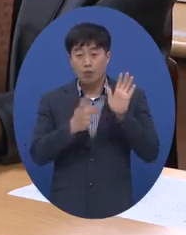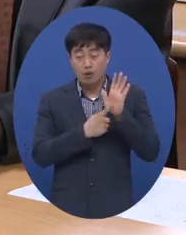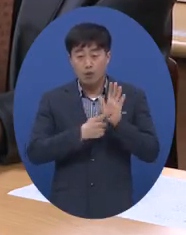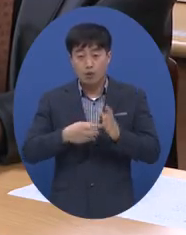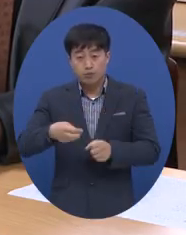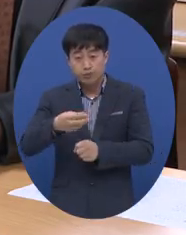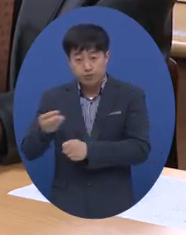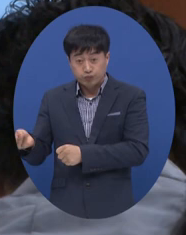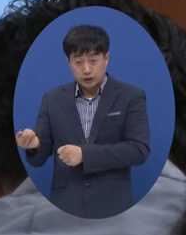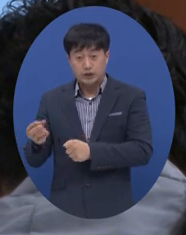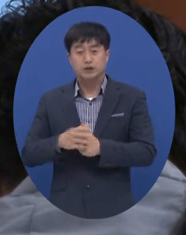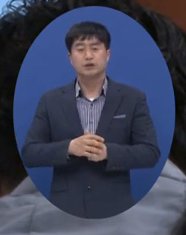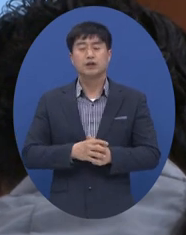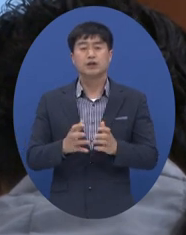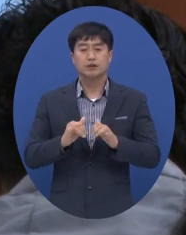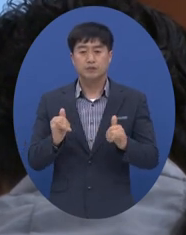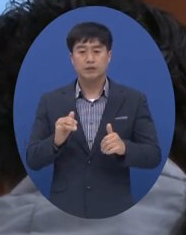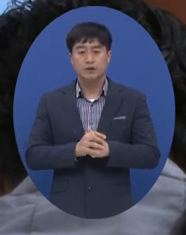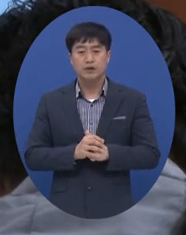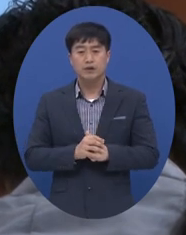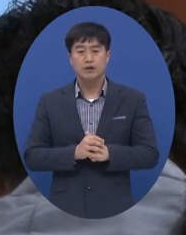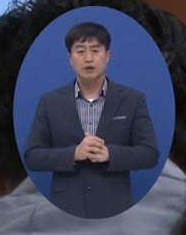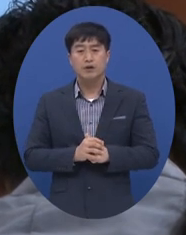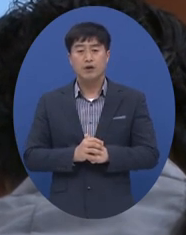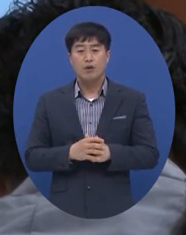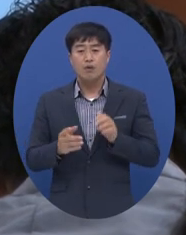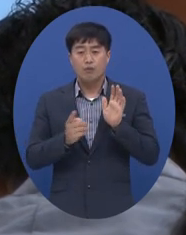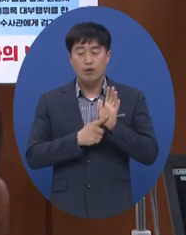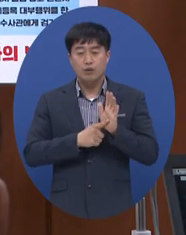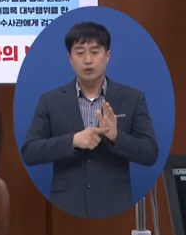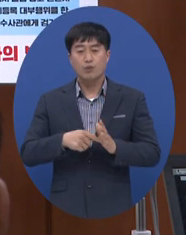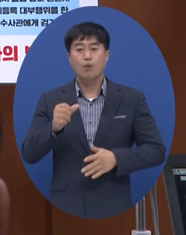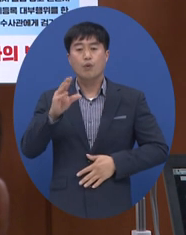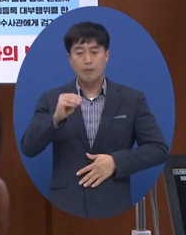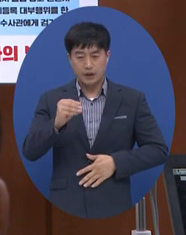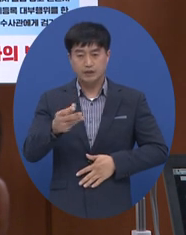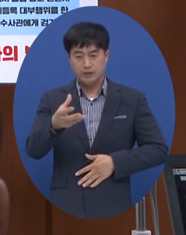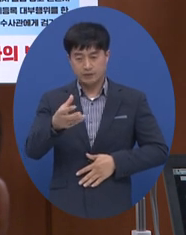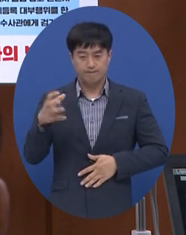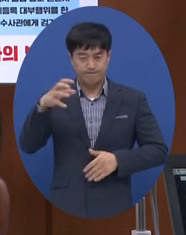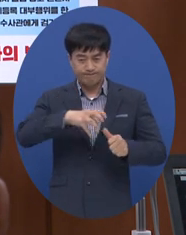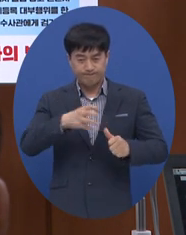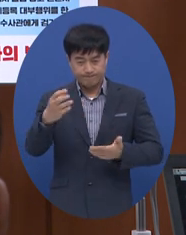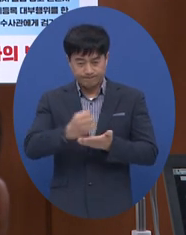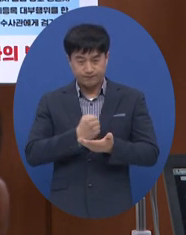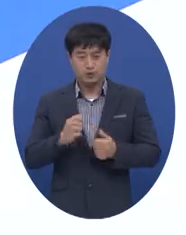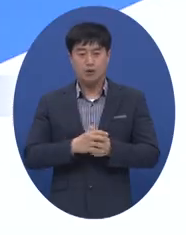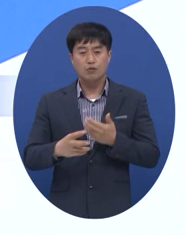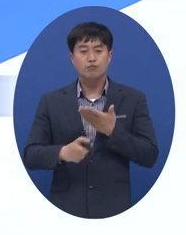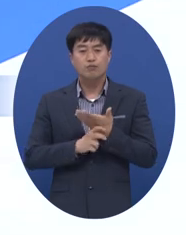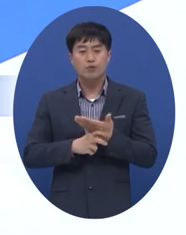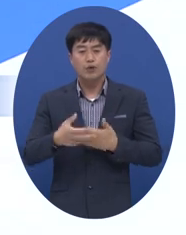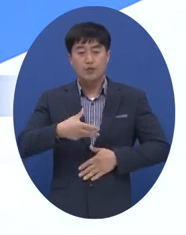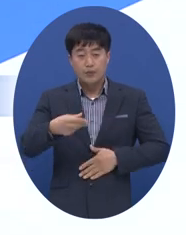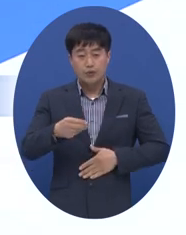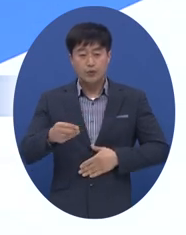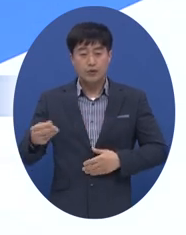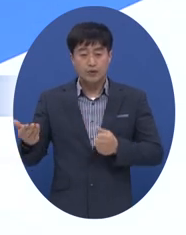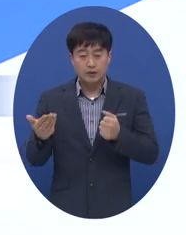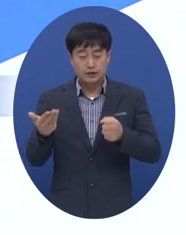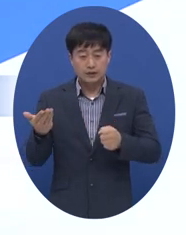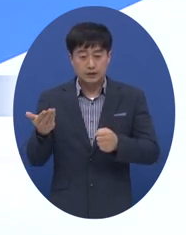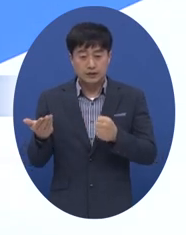불법 광고 전단지를 살포한 17명을 검거하고 불법 광고 전단지 5만 9천여 매를 압수했습니다. 불법